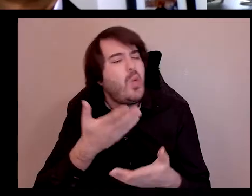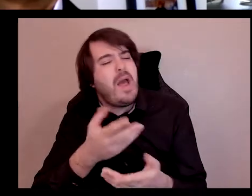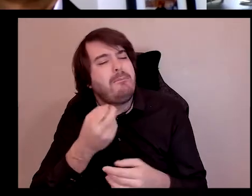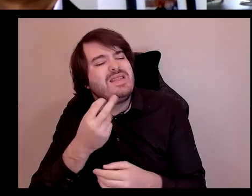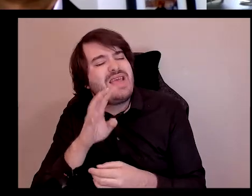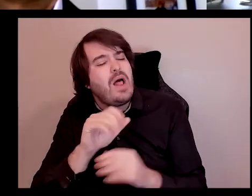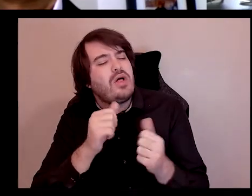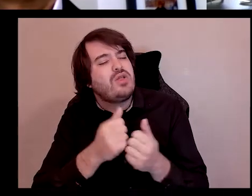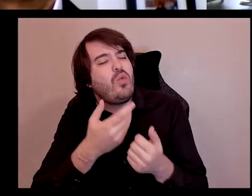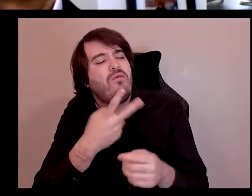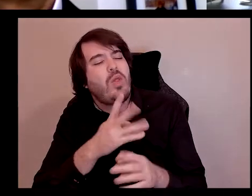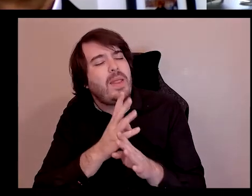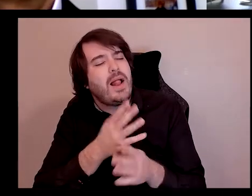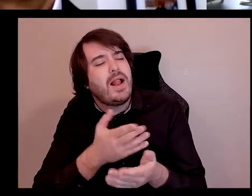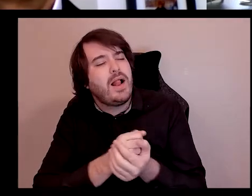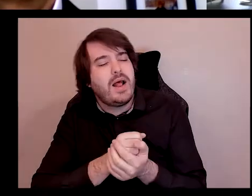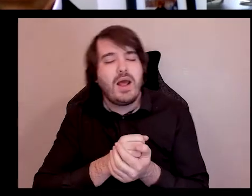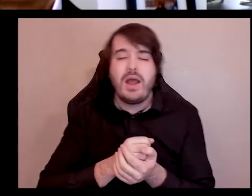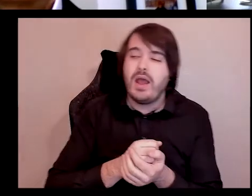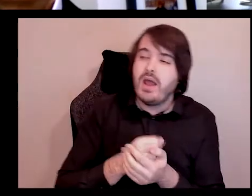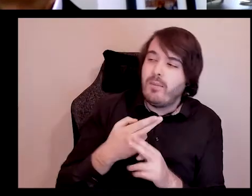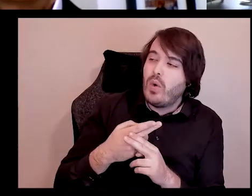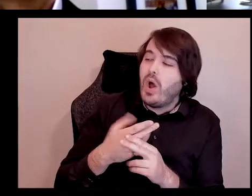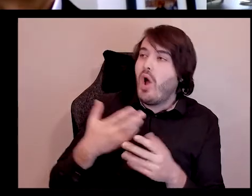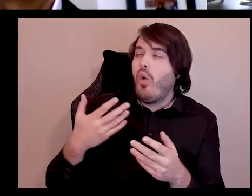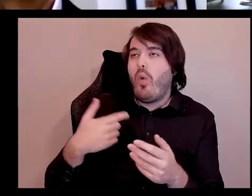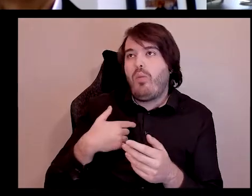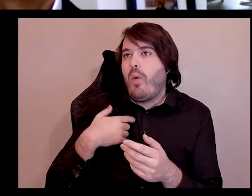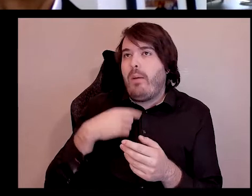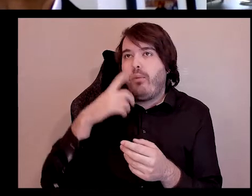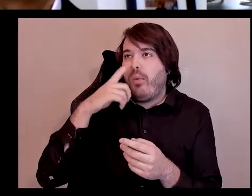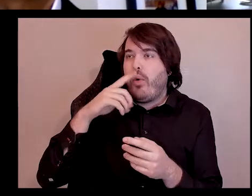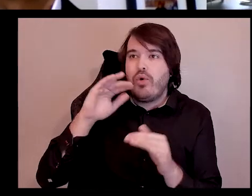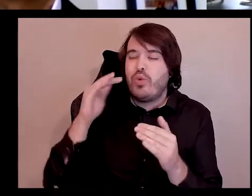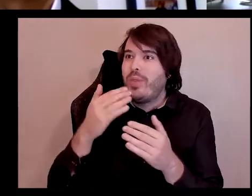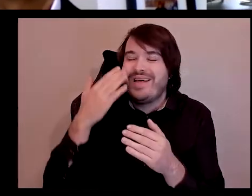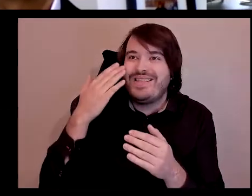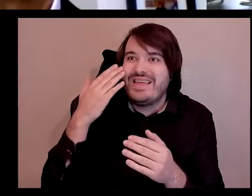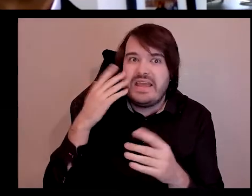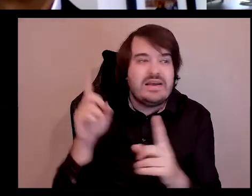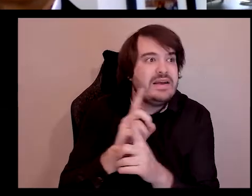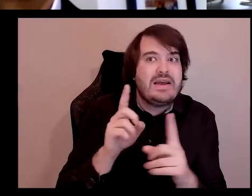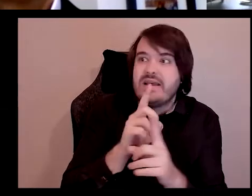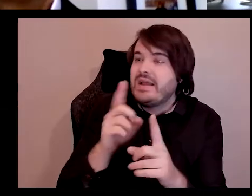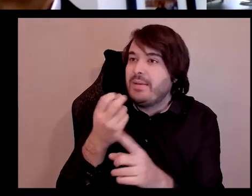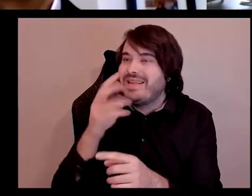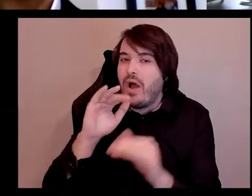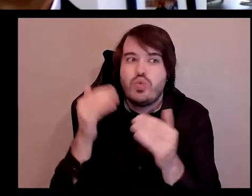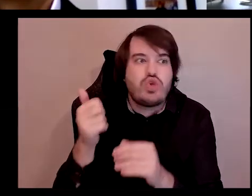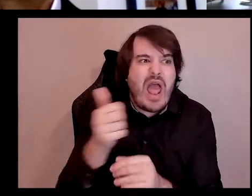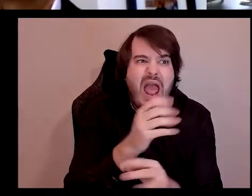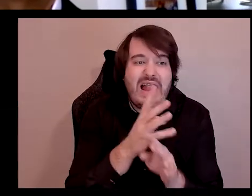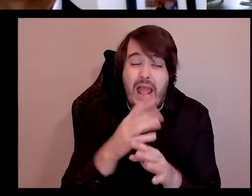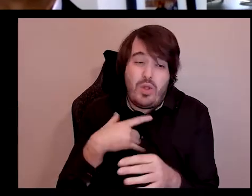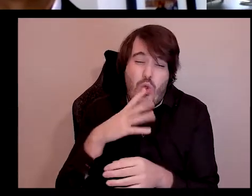avez remarqué, vous, avec Medi40 et la clientèle? Ben écoutez, je ne suis pas à l'affût de toute la clientèle qui circule chez Medi40. On